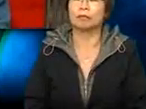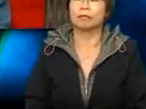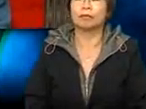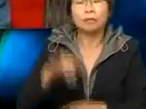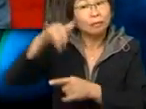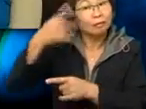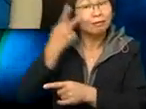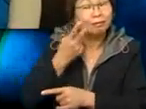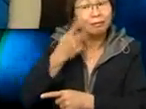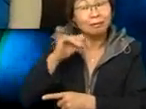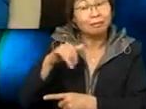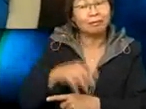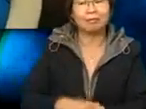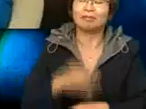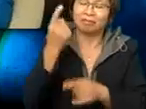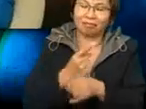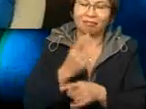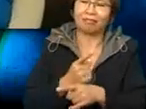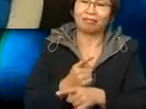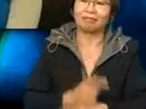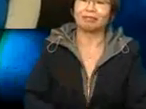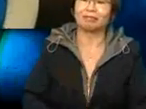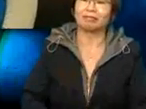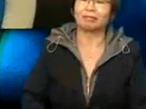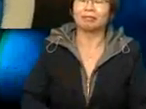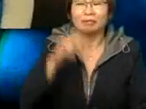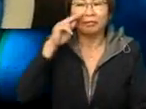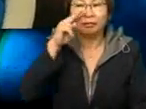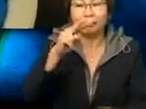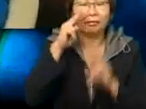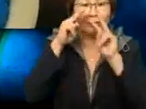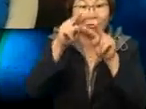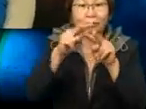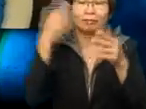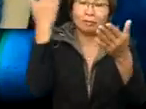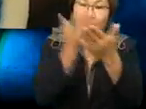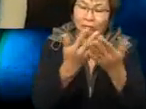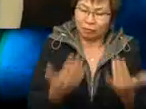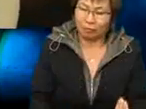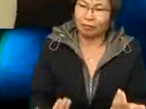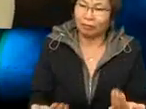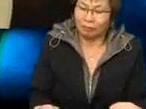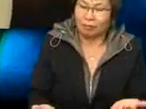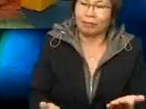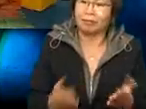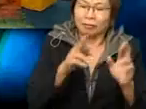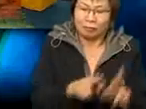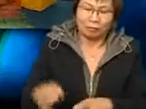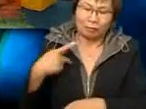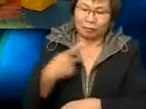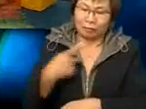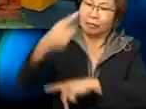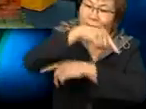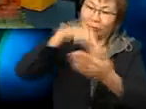Di? Betul tu, Aiman. Nampaknya setakat di sini saja rancangan kita pada hari ini.